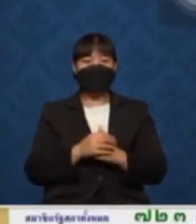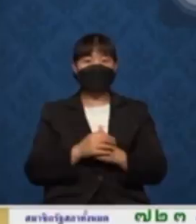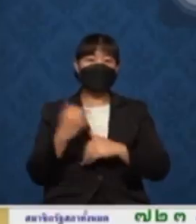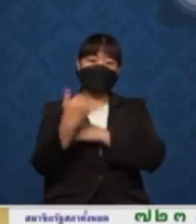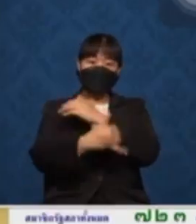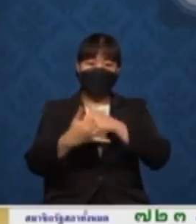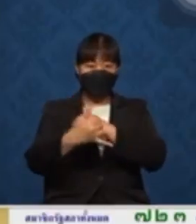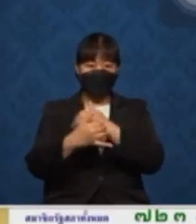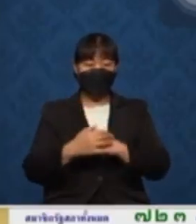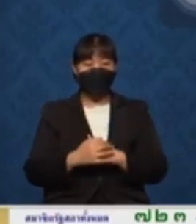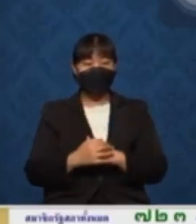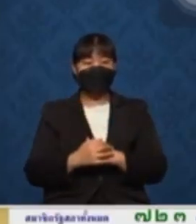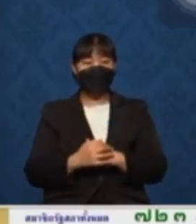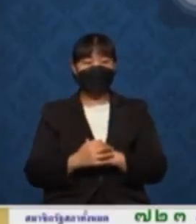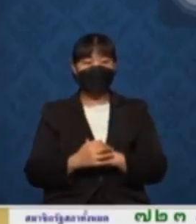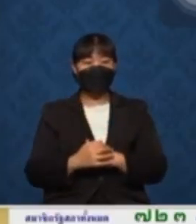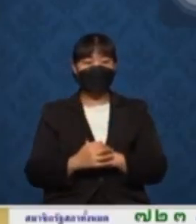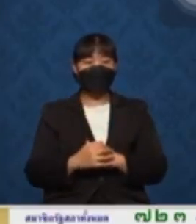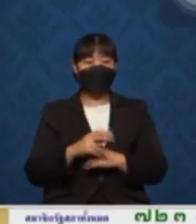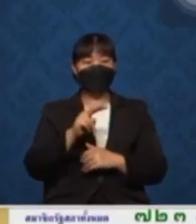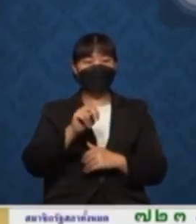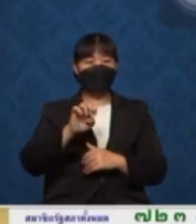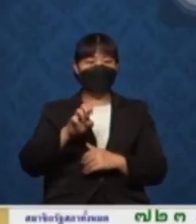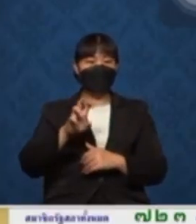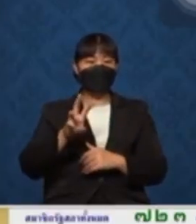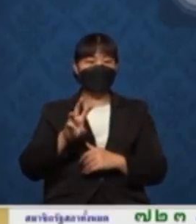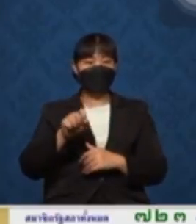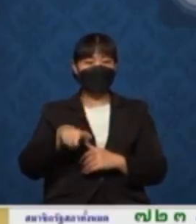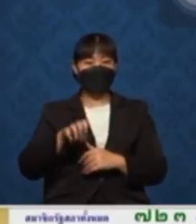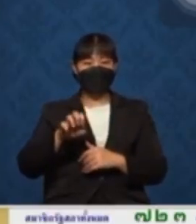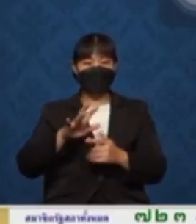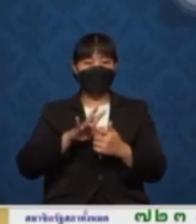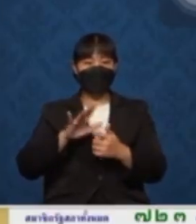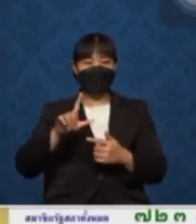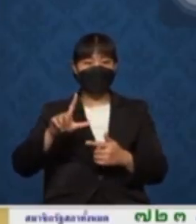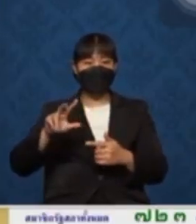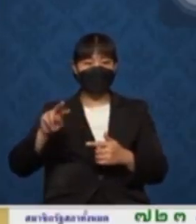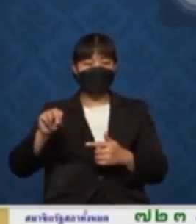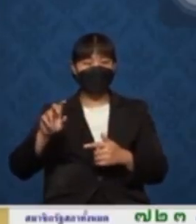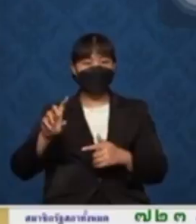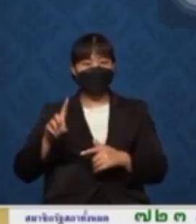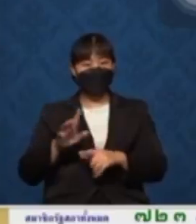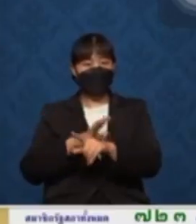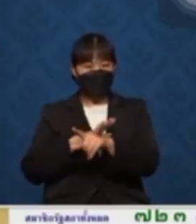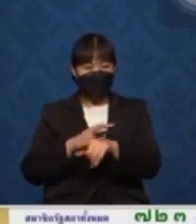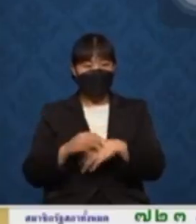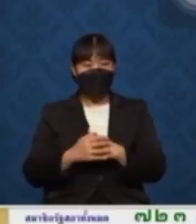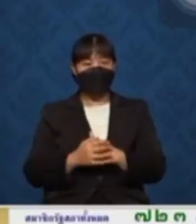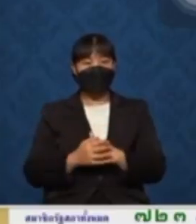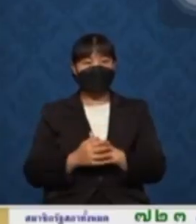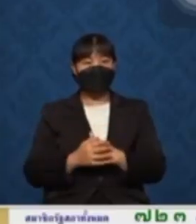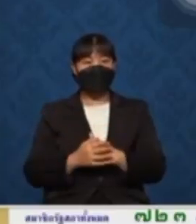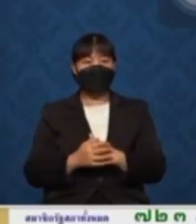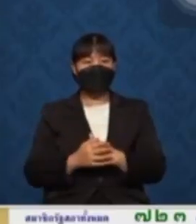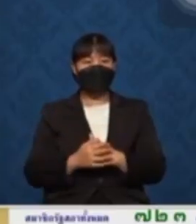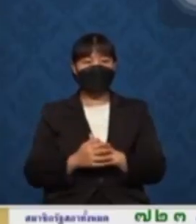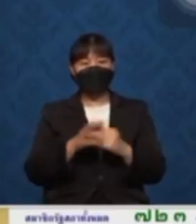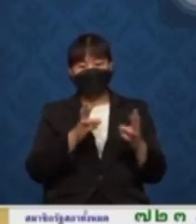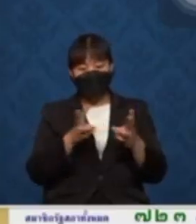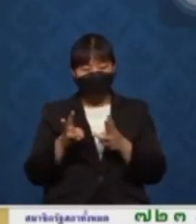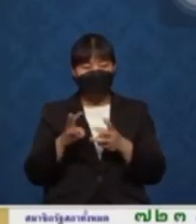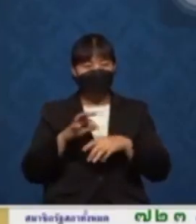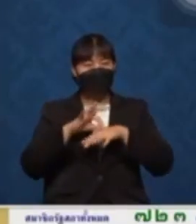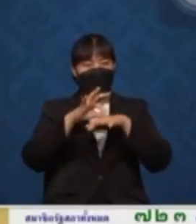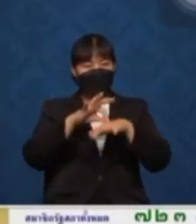ประเทศนิวซีแลนด์ครับก็พยายามจะมีวุฒิสภาที่มาจากการแต่งตั้งและมีอำนาจน้อยแต่พอทำไปทำมาเขาก็ค้นพบครับว่าการหากระบวนการแต่งตั้ง